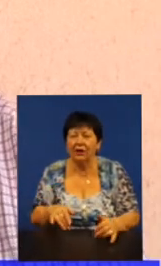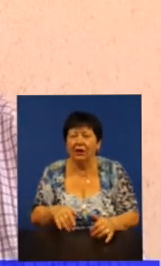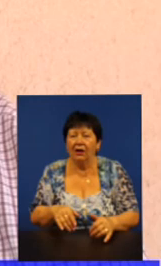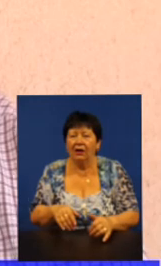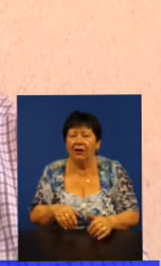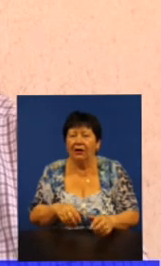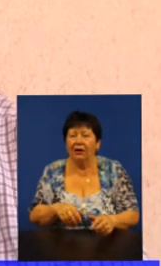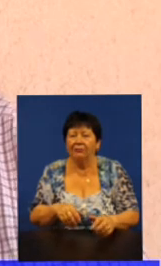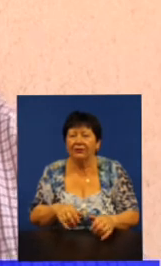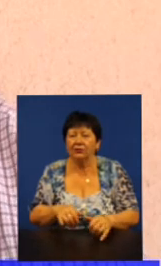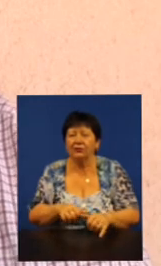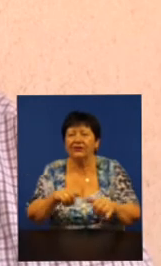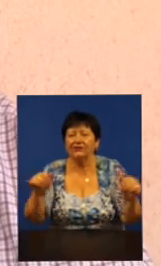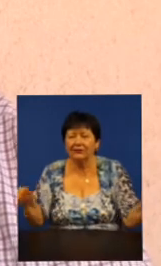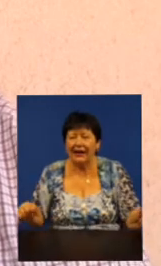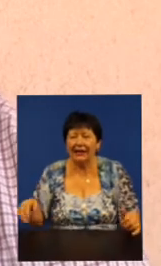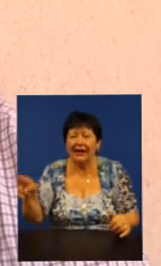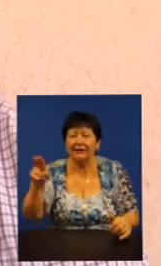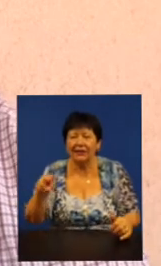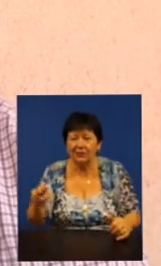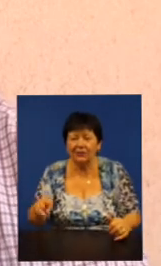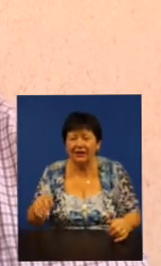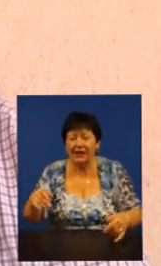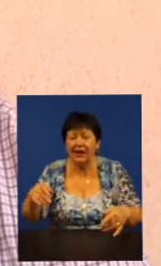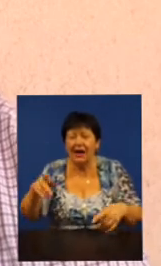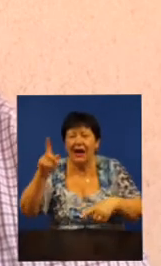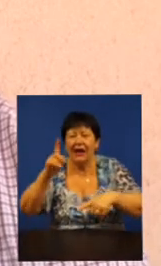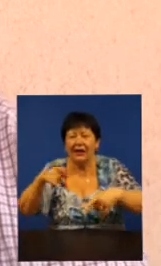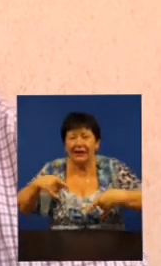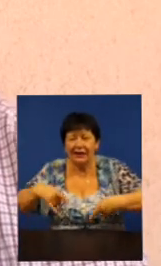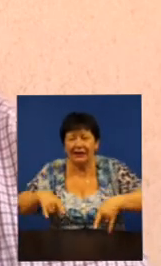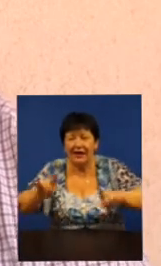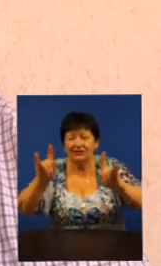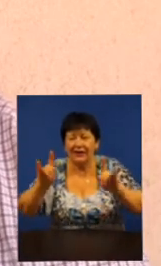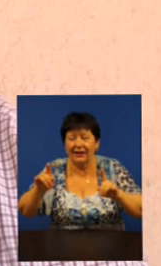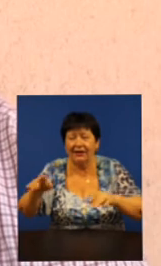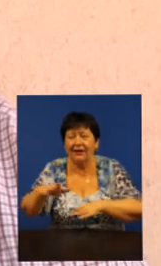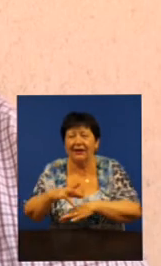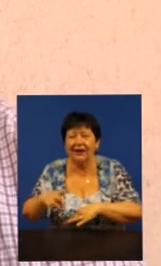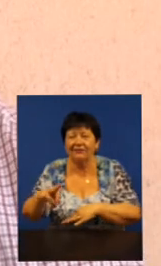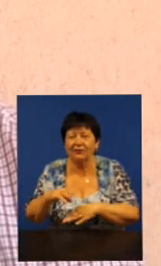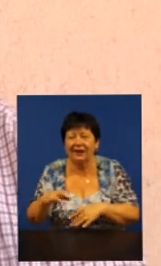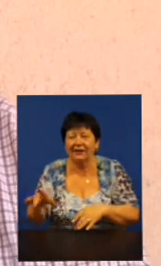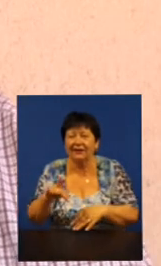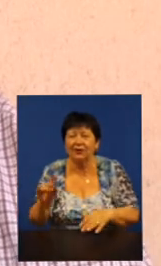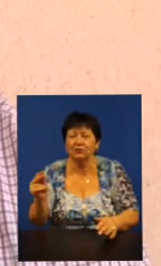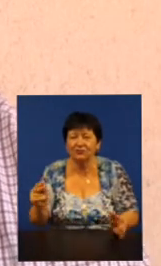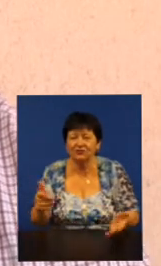dezvoltarea democrației, dar și pentru dezvoltarea renașterii naționale, inclusiv în raionul Cimișlia. Și aici